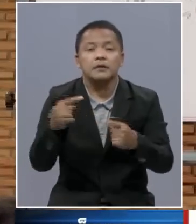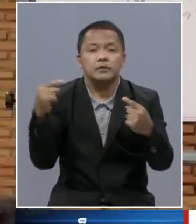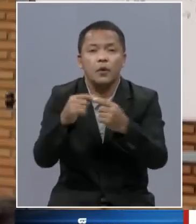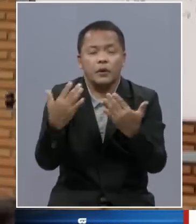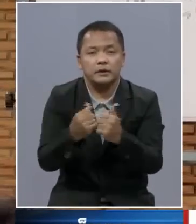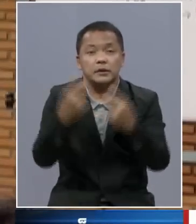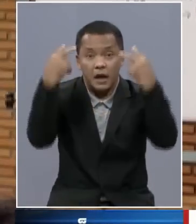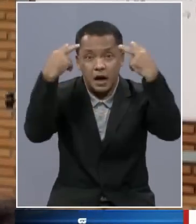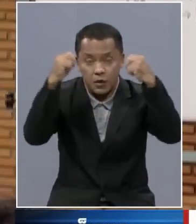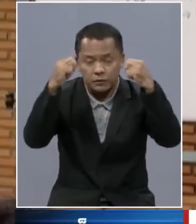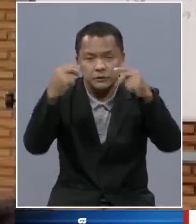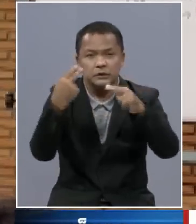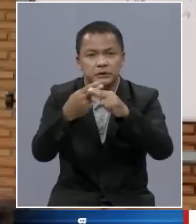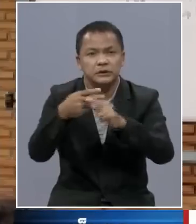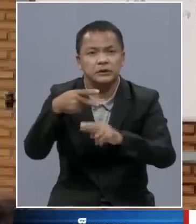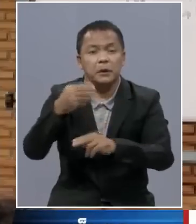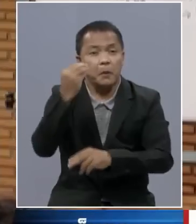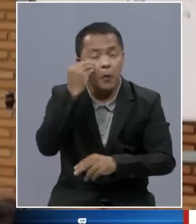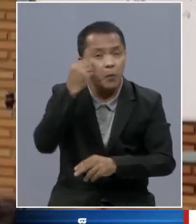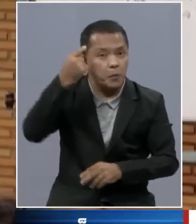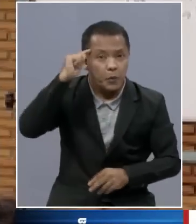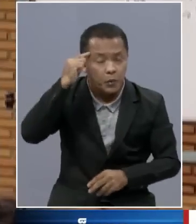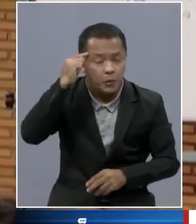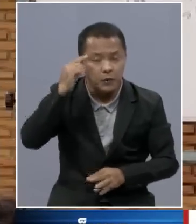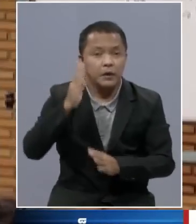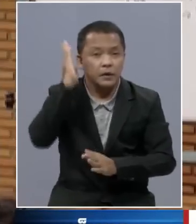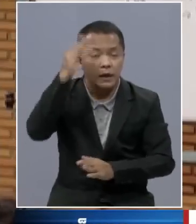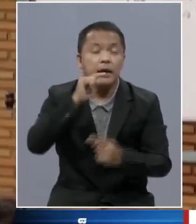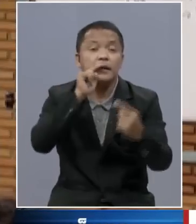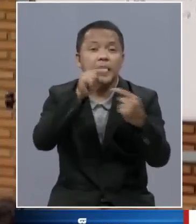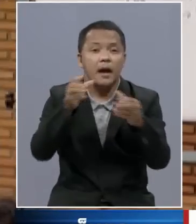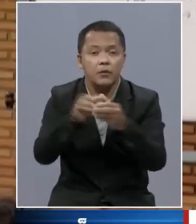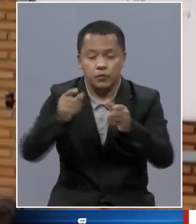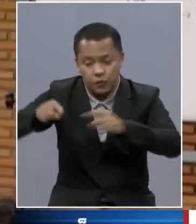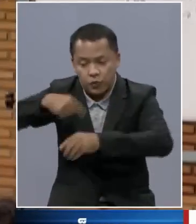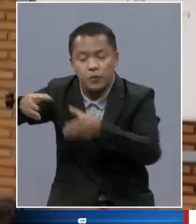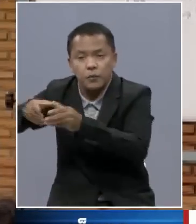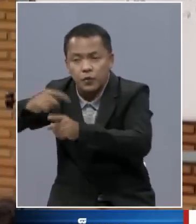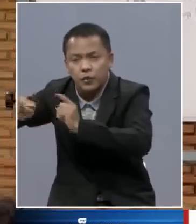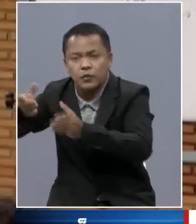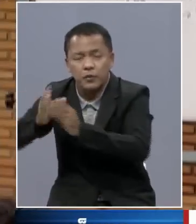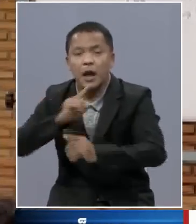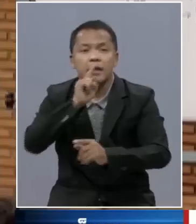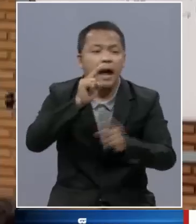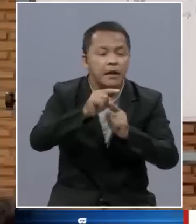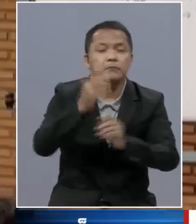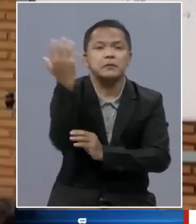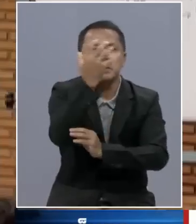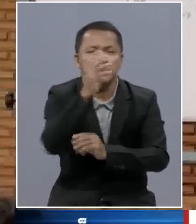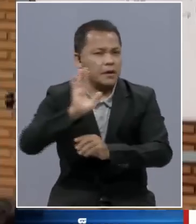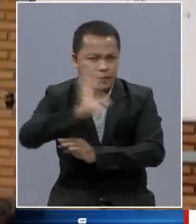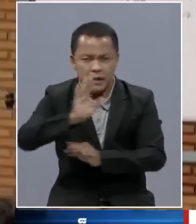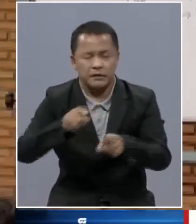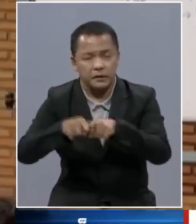การณ์ของนายกจะชื่อพิธาหรือเปล่าก็ยังไม่แน่นอนเลยควรไปถามการภายในมากกว่าที่จะออกมาถามต่อหน้าสื่อนะคะ